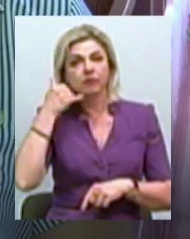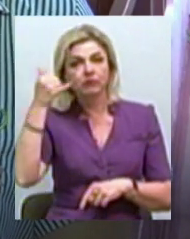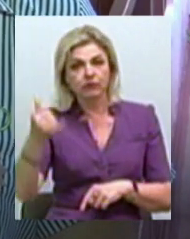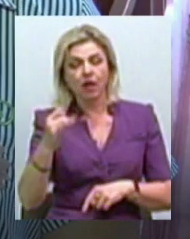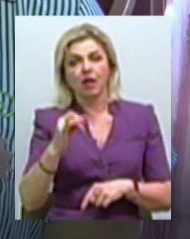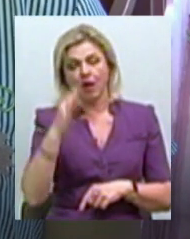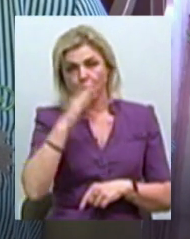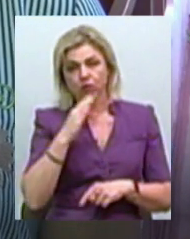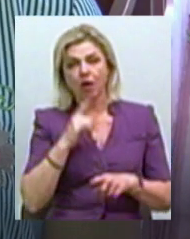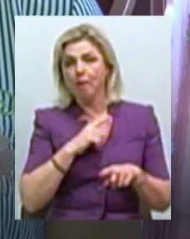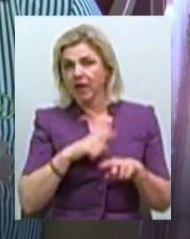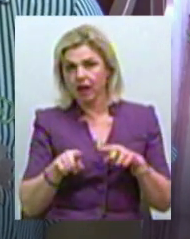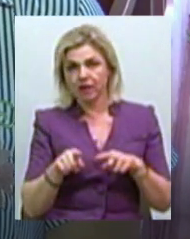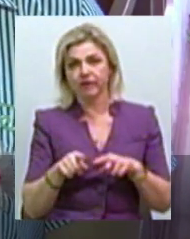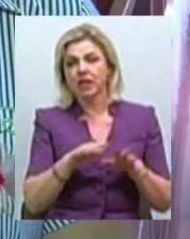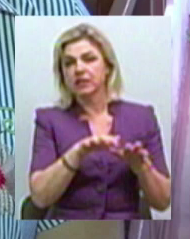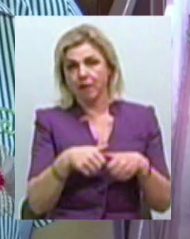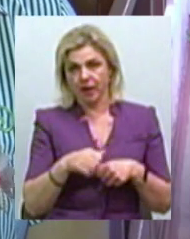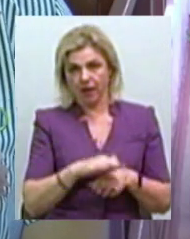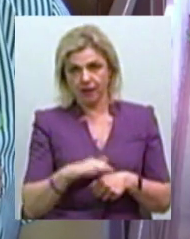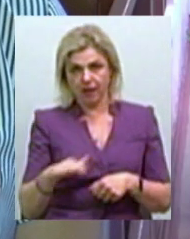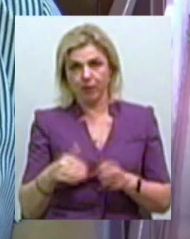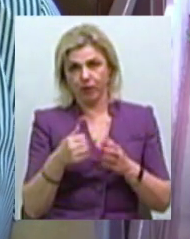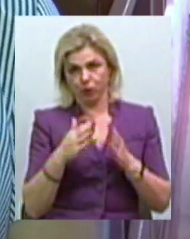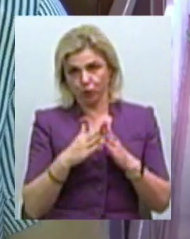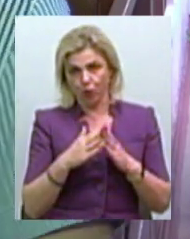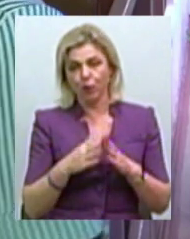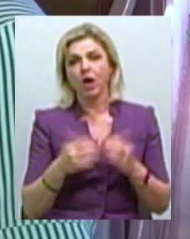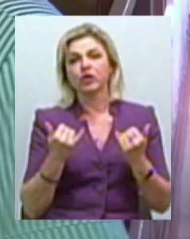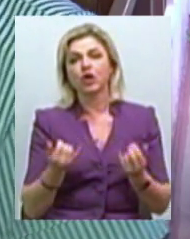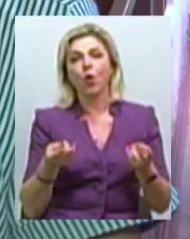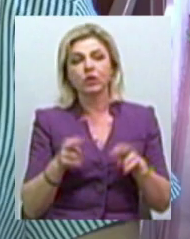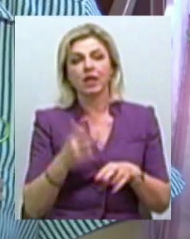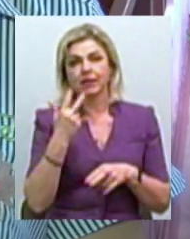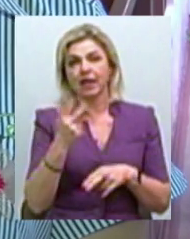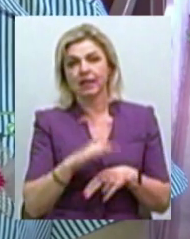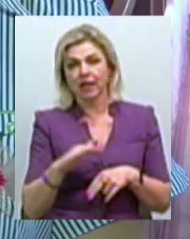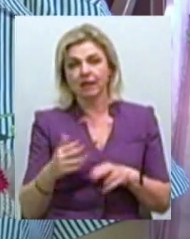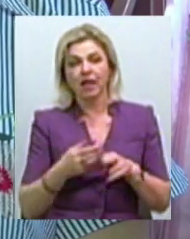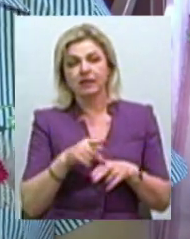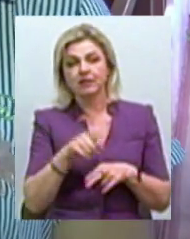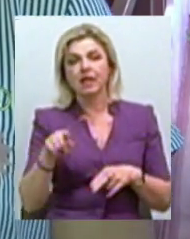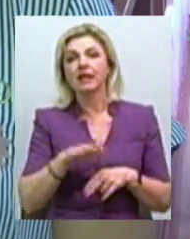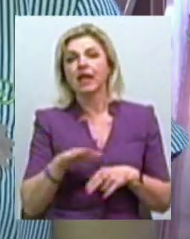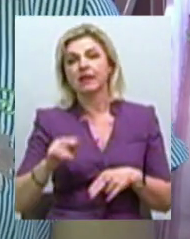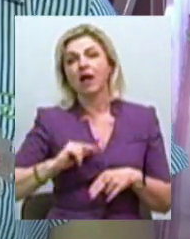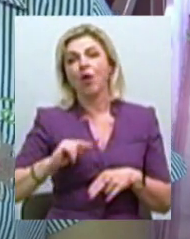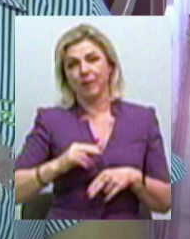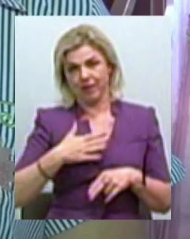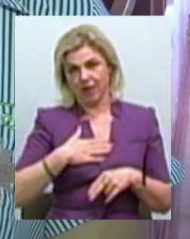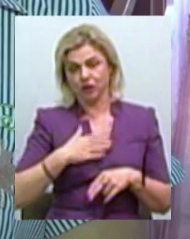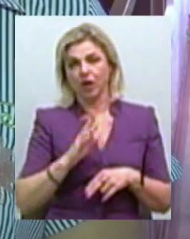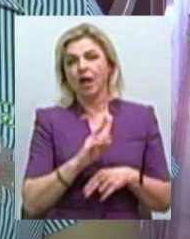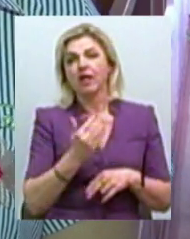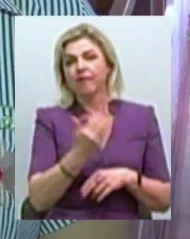оперативно забирали дітей додому. Зараз залишилось 3 дітей, але це діти співробітників, і наші